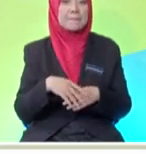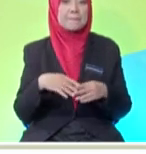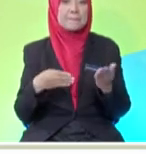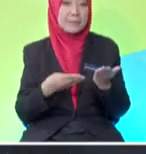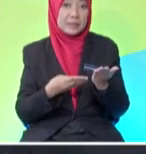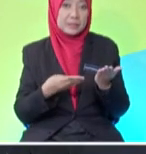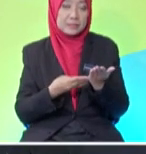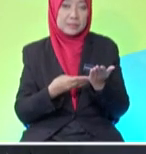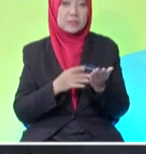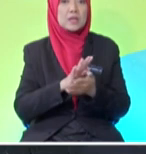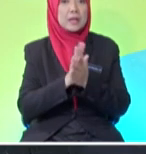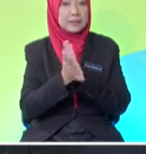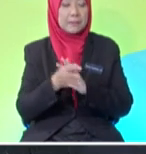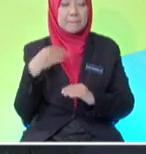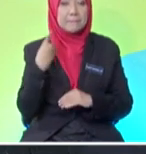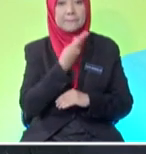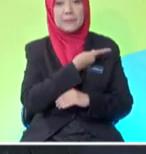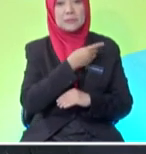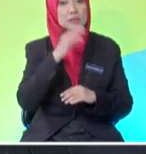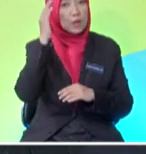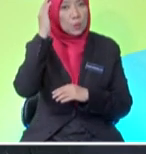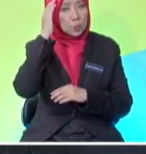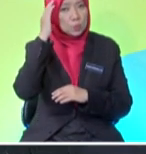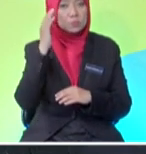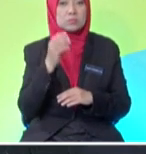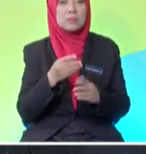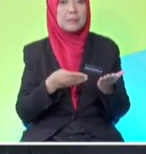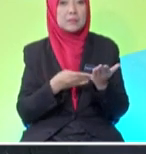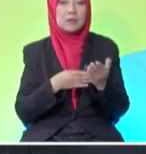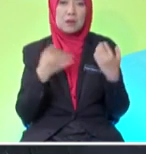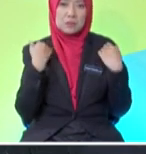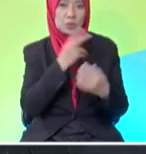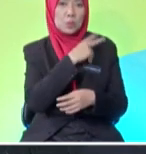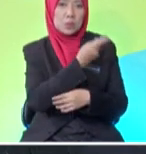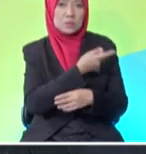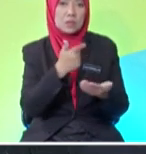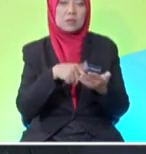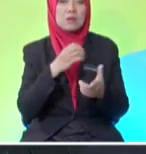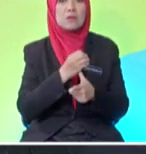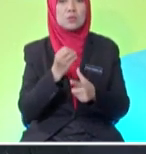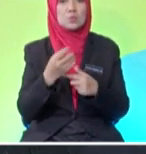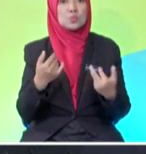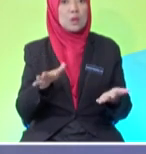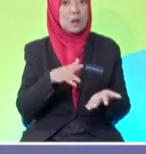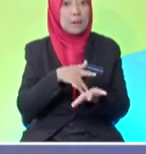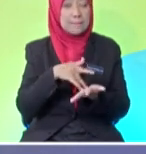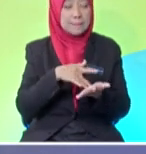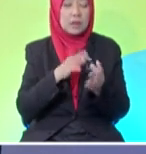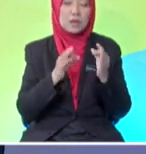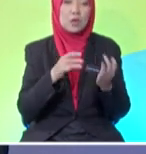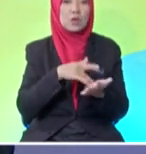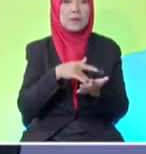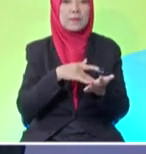menggunakan alat ini kita tahu sama ada elektrolit itu masih ada kuasa lagi ke ataupun udah lemah yang mana Kalau lemah kita boleh